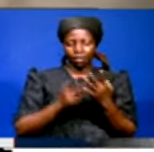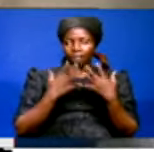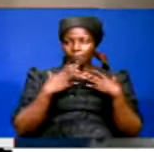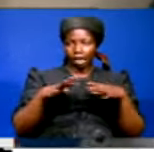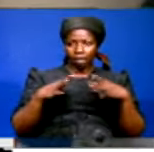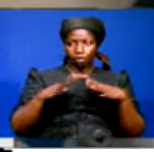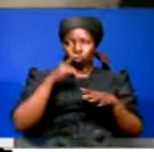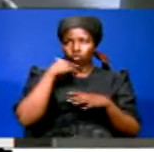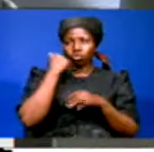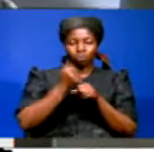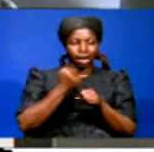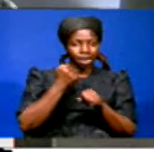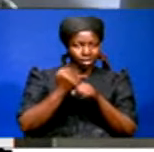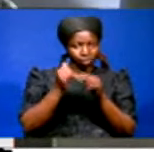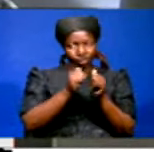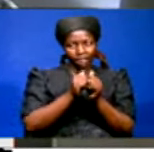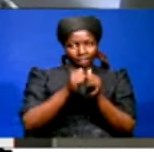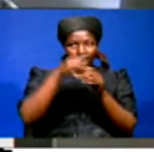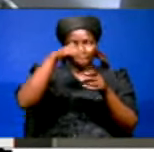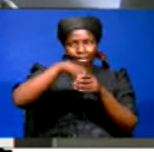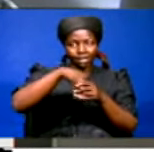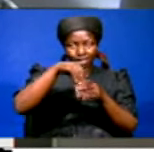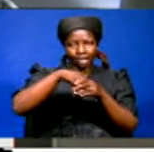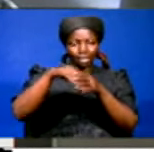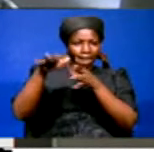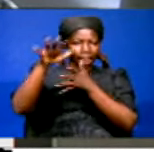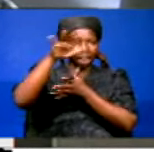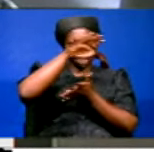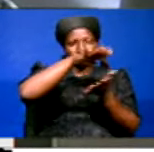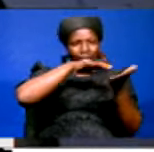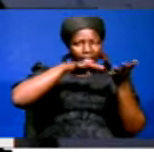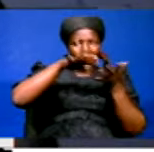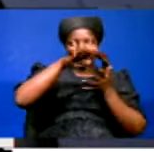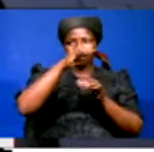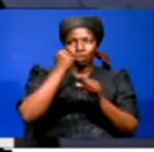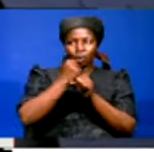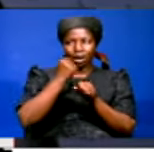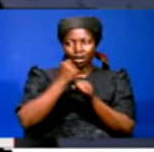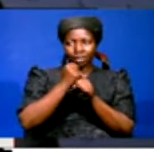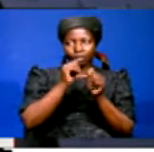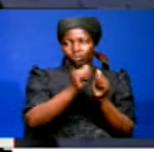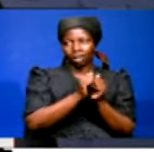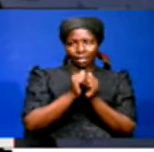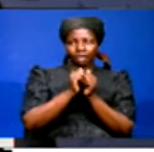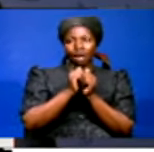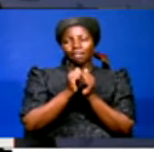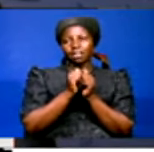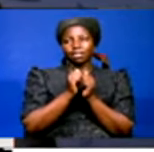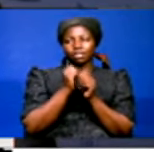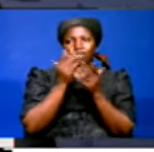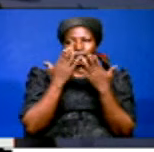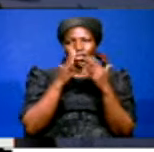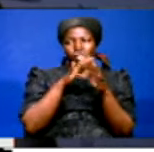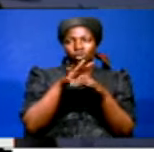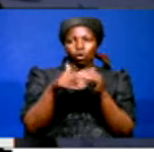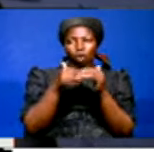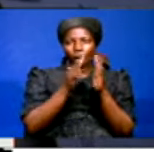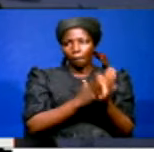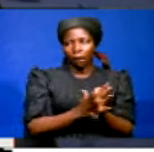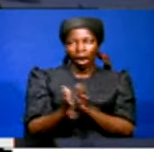walifanya kazi ndani ya kituo cha anga za juu walishirikiana kumaliza kazi zote zilizopangwa. Fei na